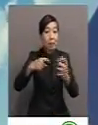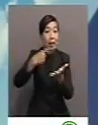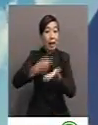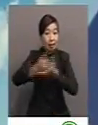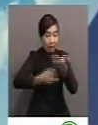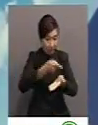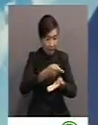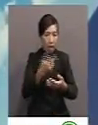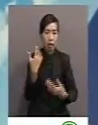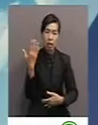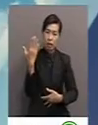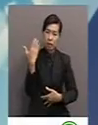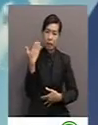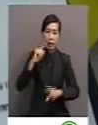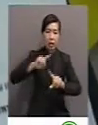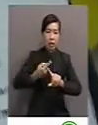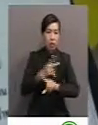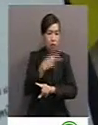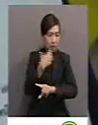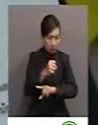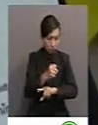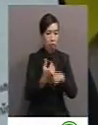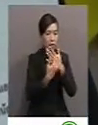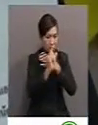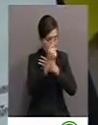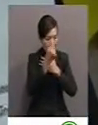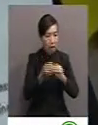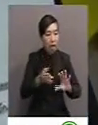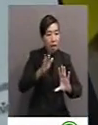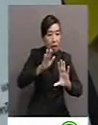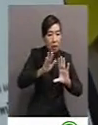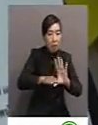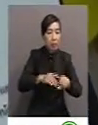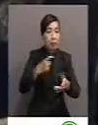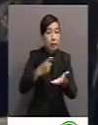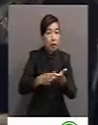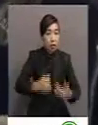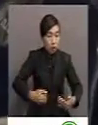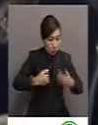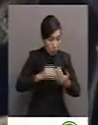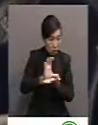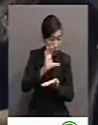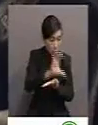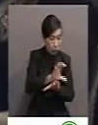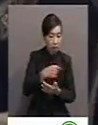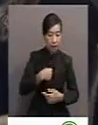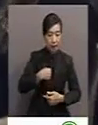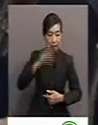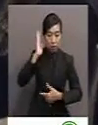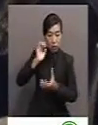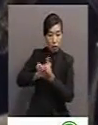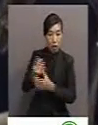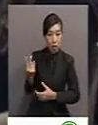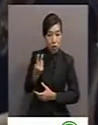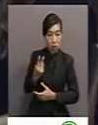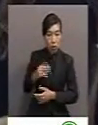นตัวเองและก็คุณกนกพรให้ร่วมลงทุนในรูปแบบของประกันชีวิตตัวเองกับสามีนี่ร่วมลงทุนไปคนละ1 ล้าน2 คน